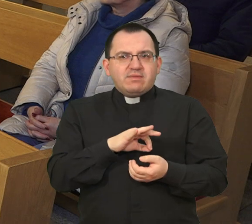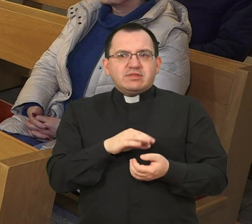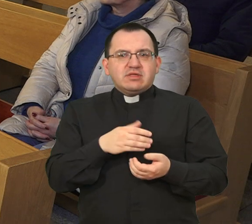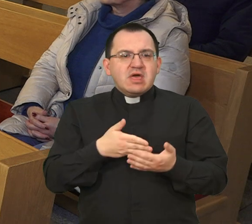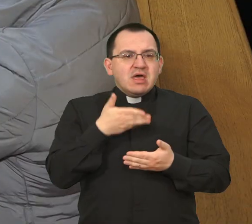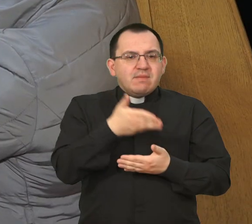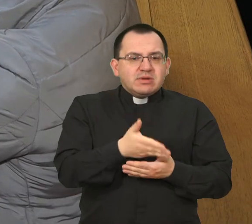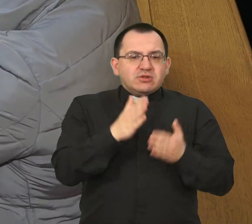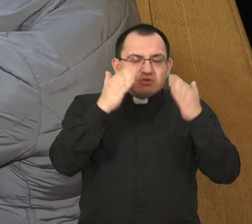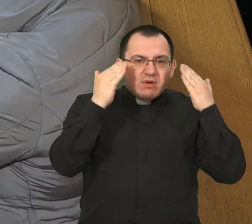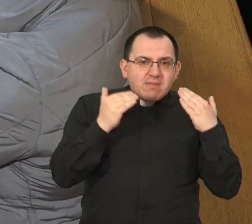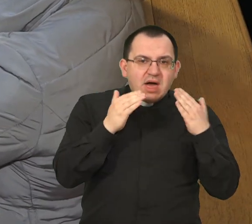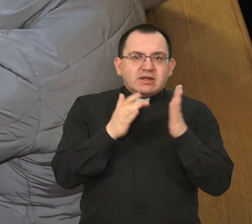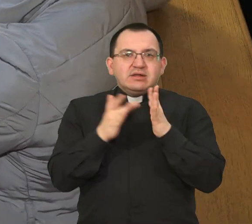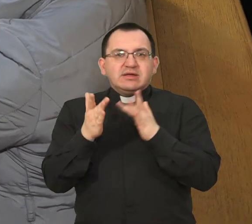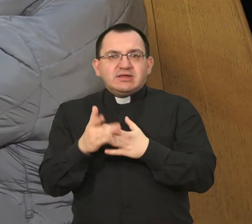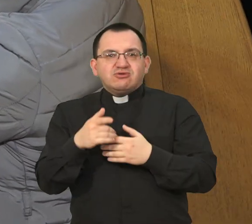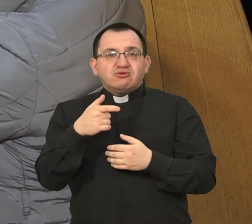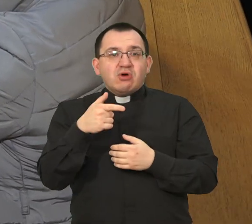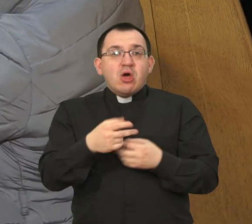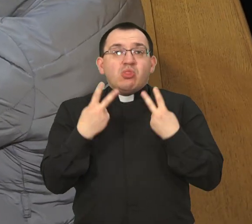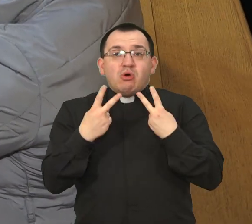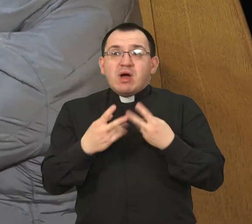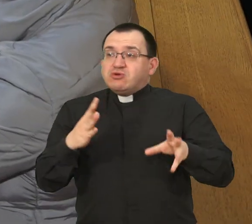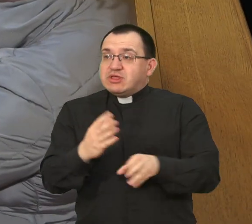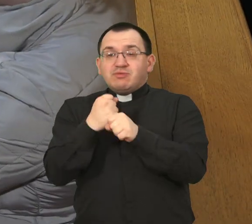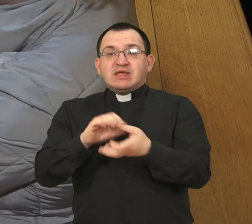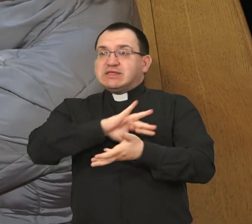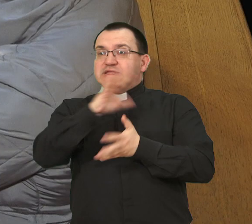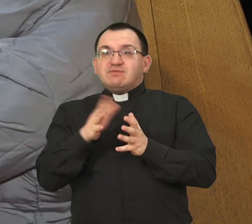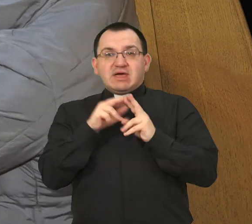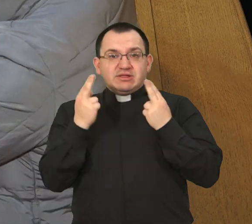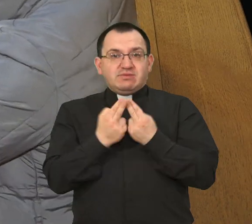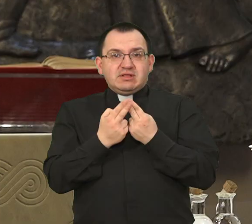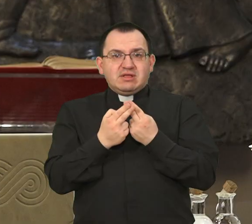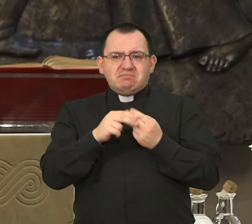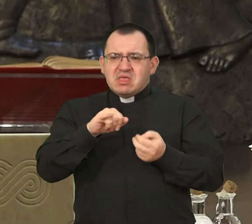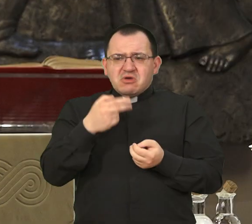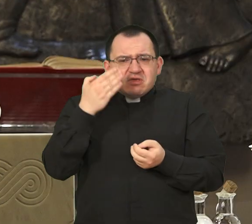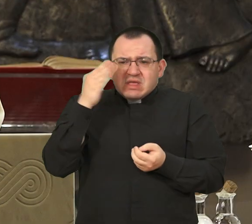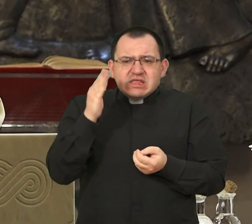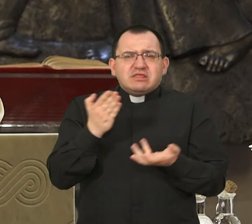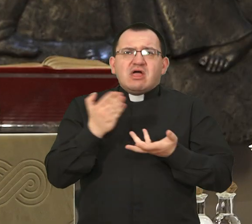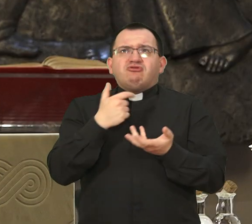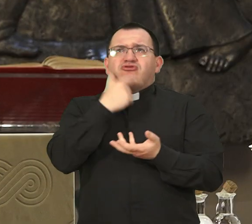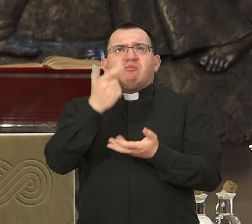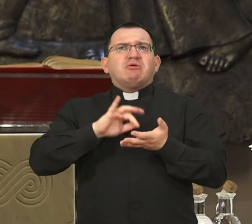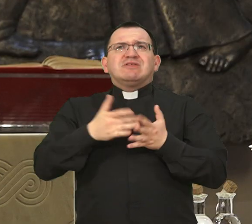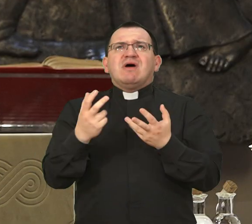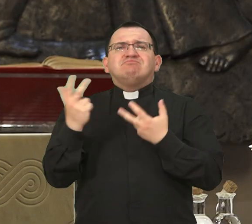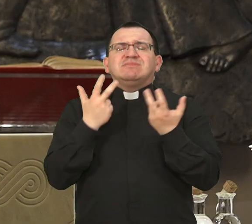i Isusu bili odlučujući za spasenje svega svijeta. Sveti Josip nije znao sve što Bog od njega